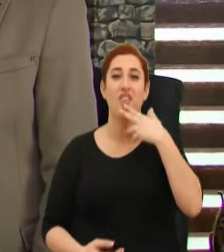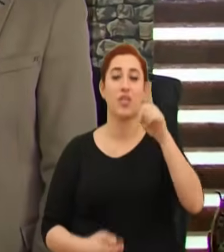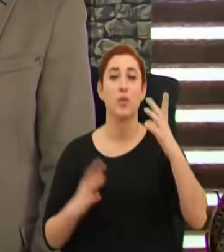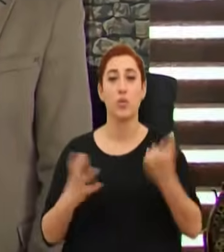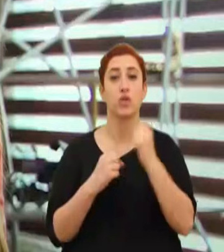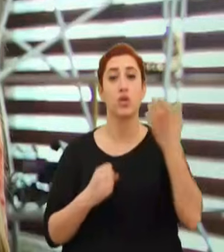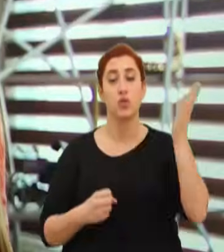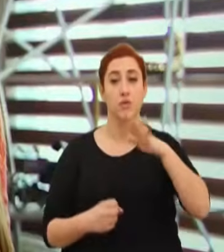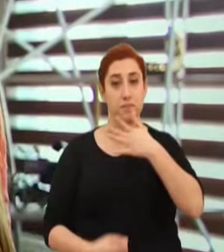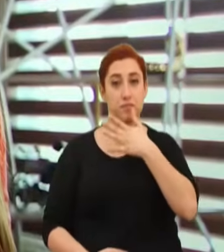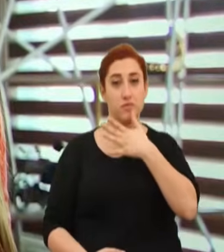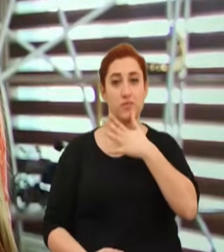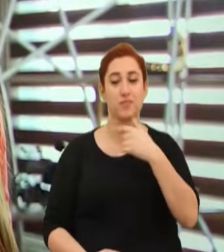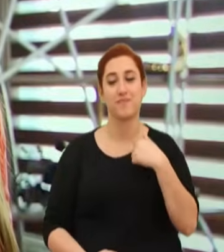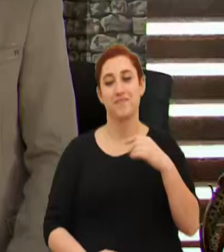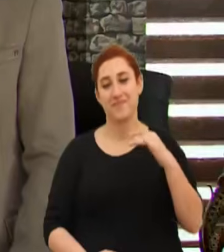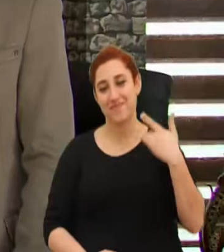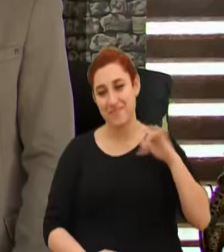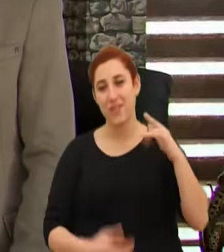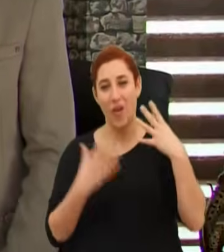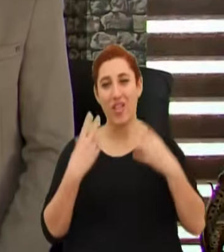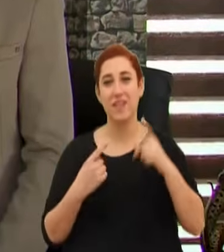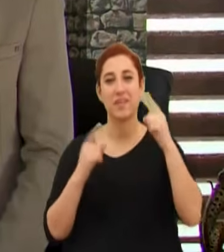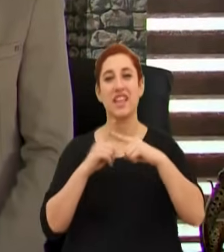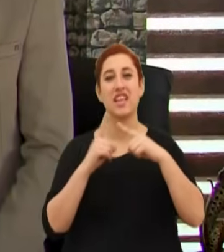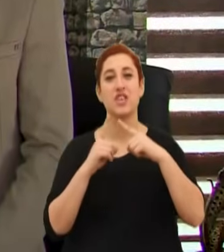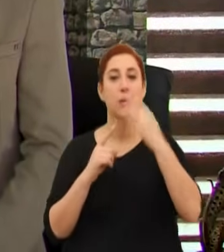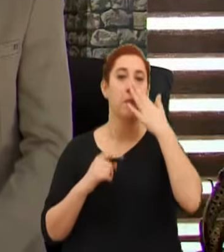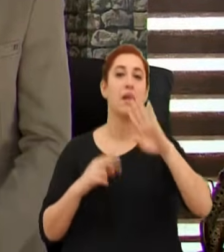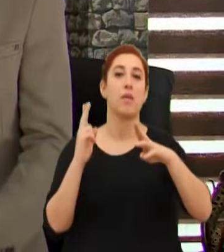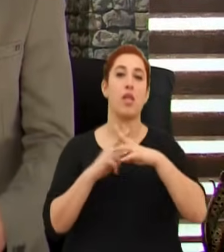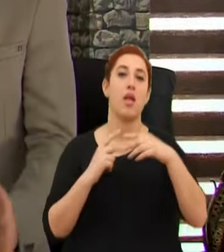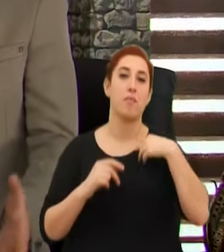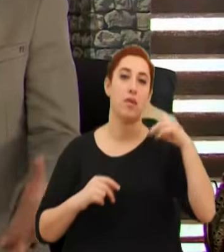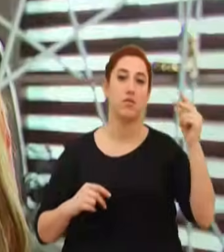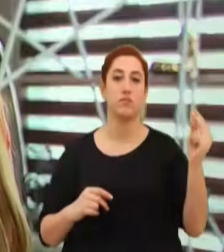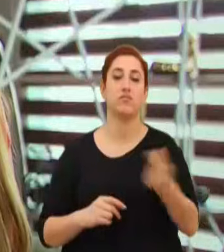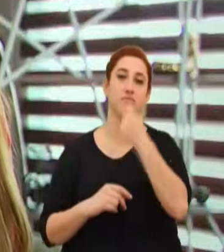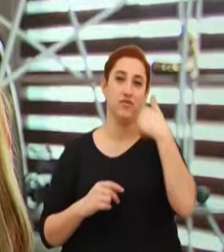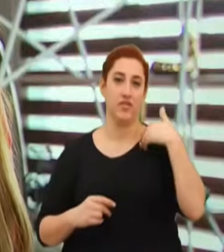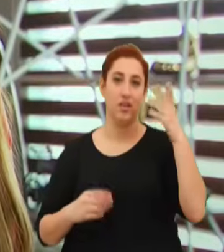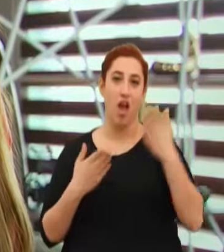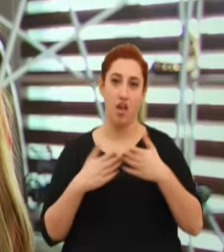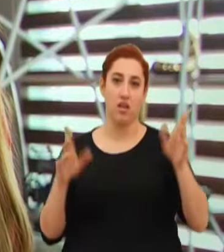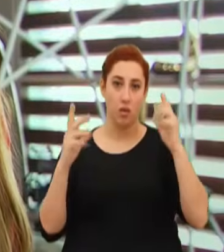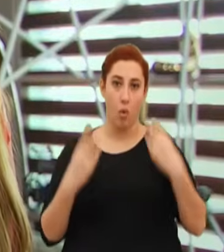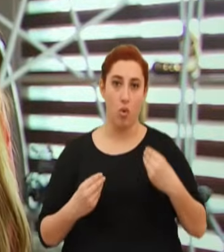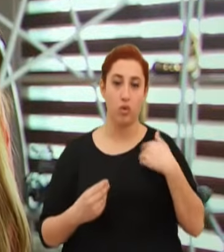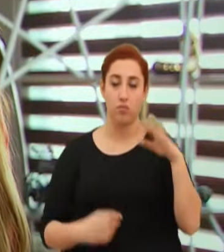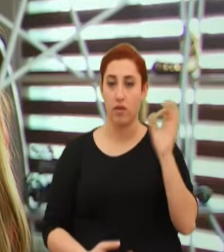hanımefendiyi kurtardıktan sonra biliyorsun mütevazı karakterim gereği bir teşekkür bile beklemeden olay yerinden ayrılmıştım.